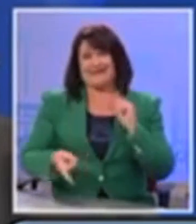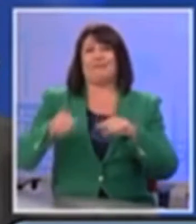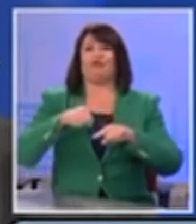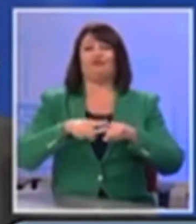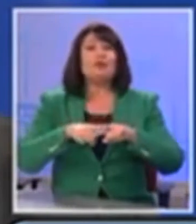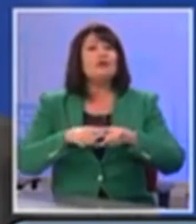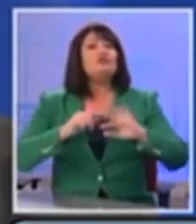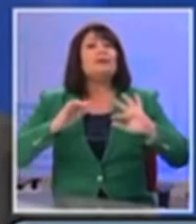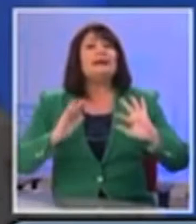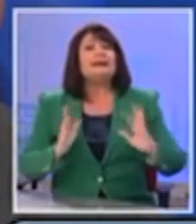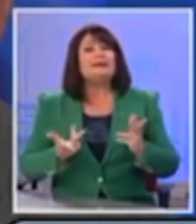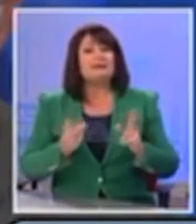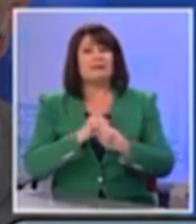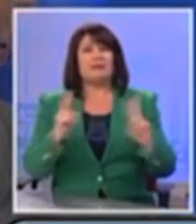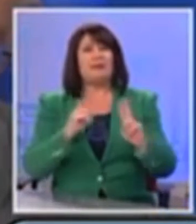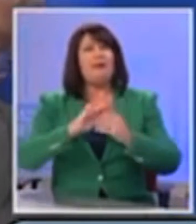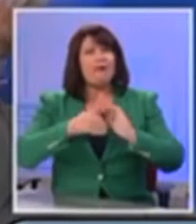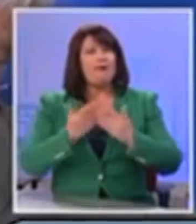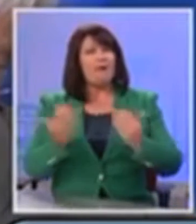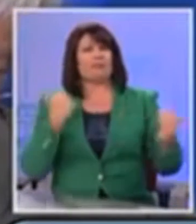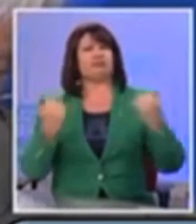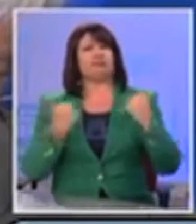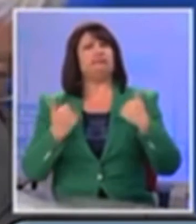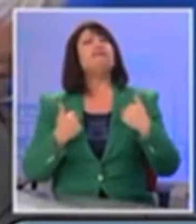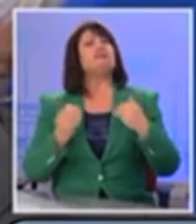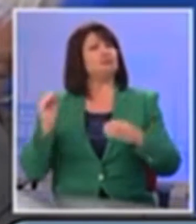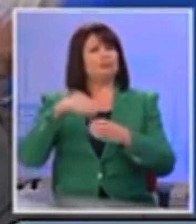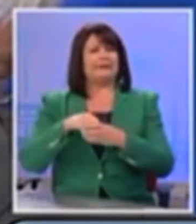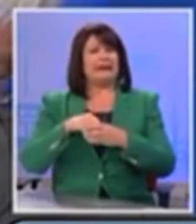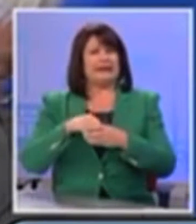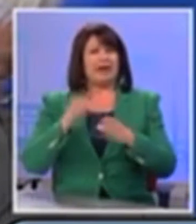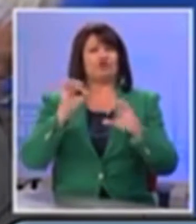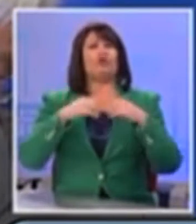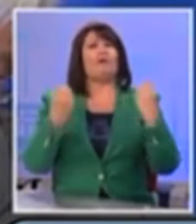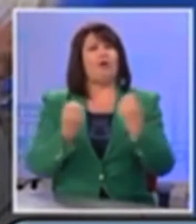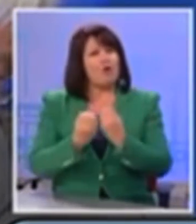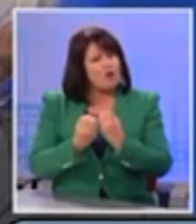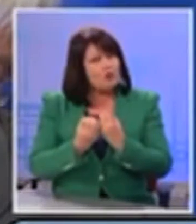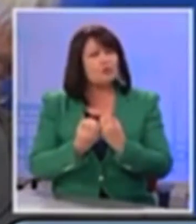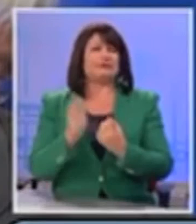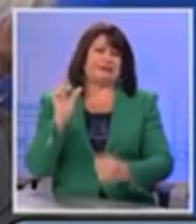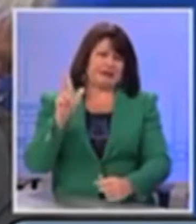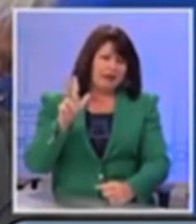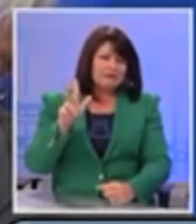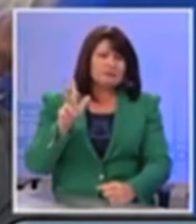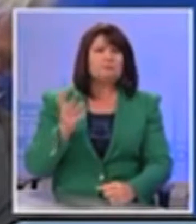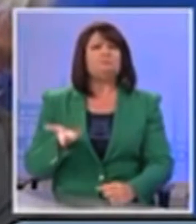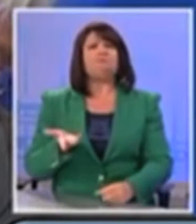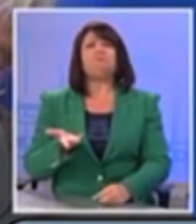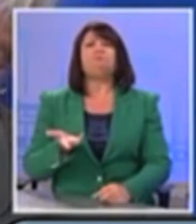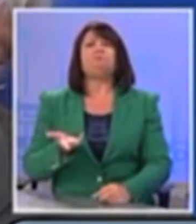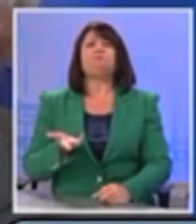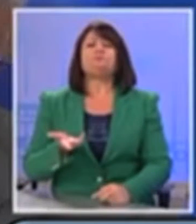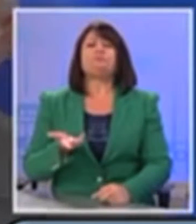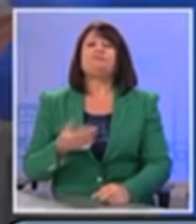clair de la part des participants à cette assemblée. Nous allons continuer le